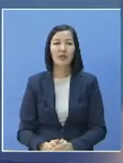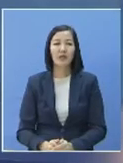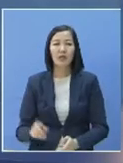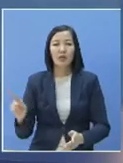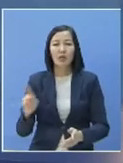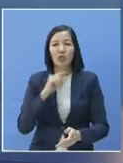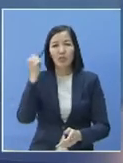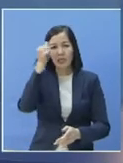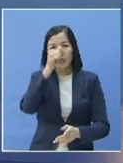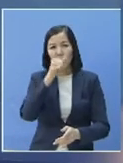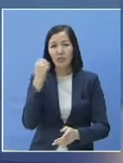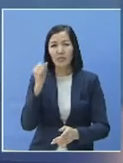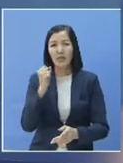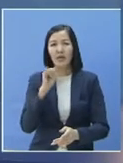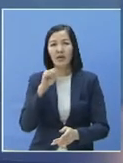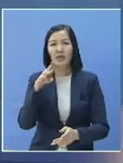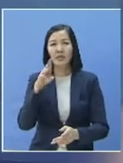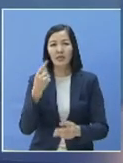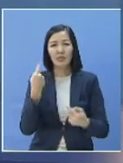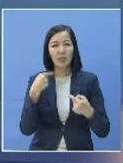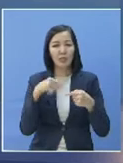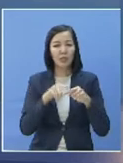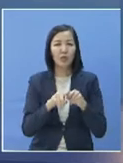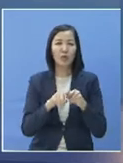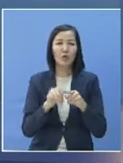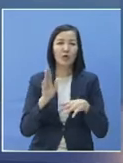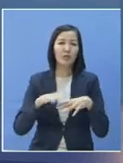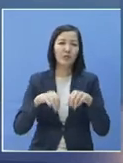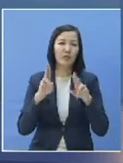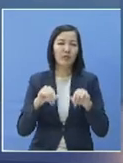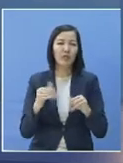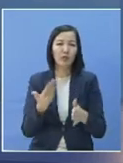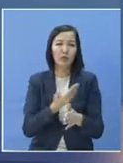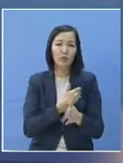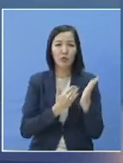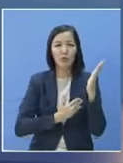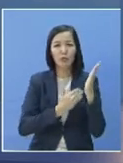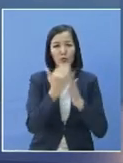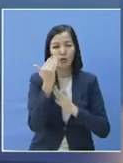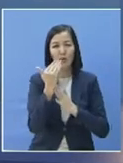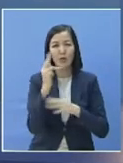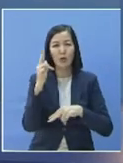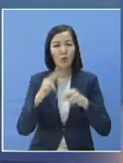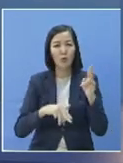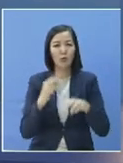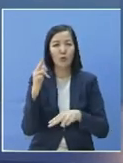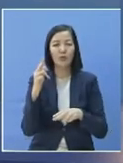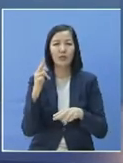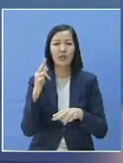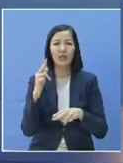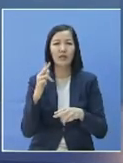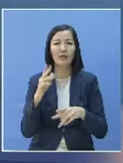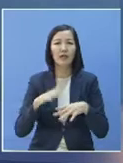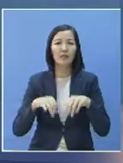Жастар арасында IT-технолог мамандықтары сұранысқа ие. Десекте, жұмыс берушілер тарапынан құрылыс